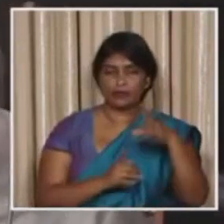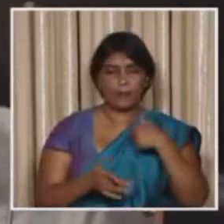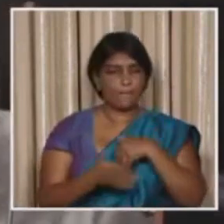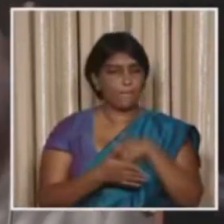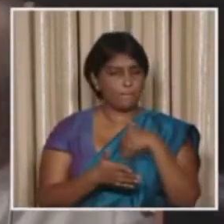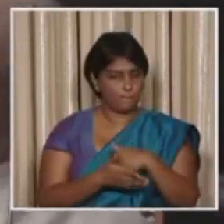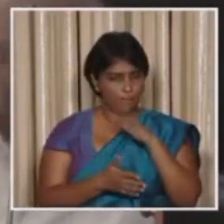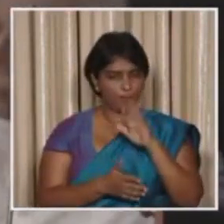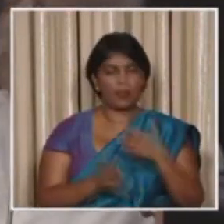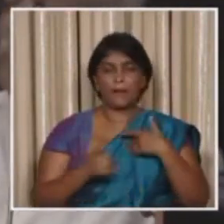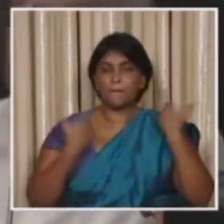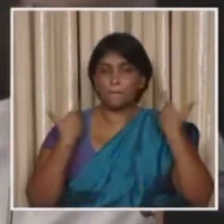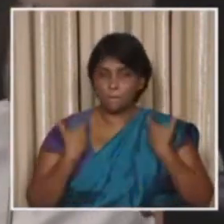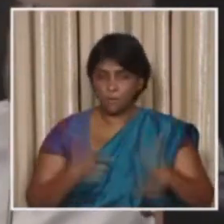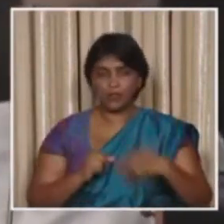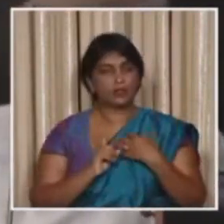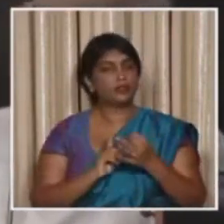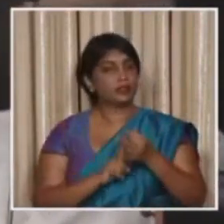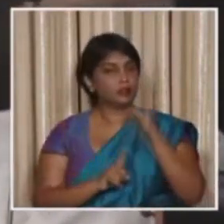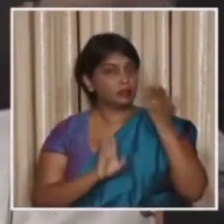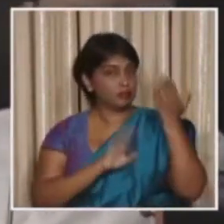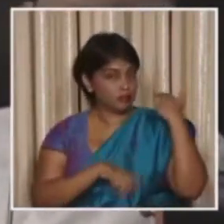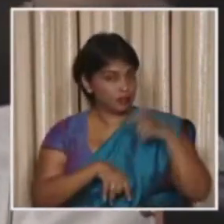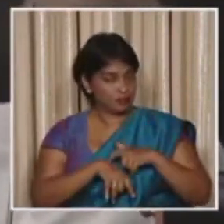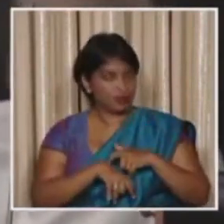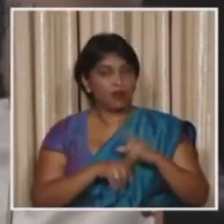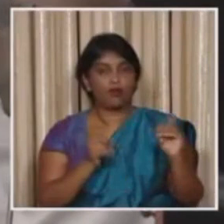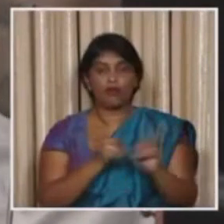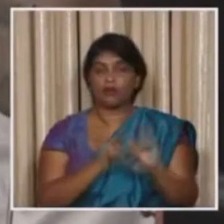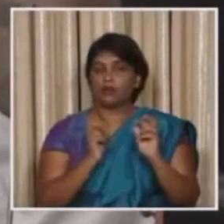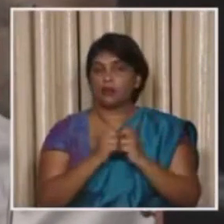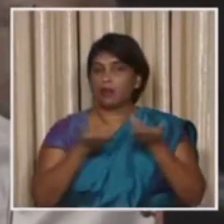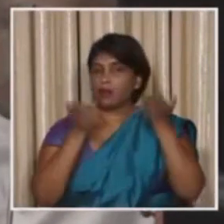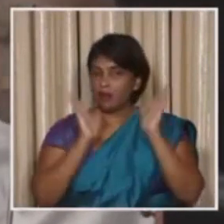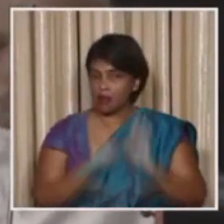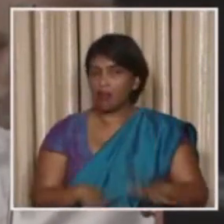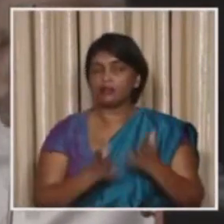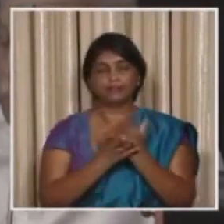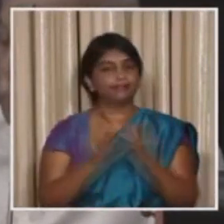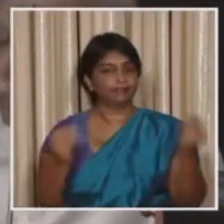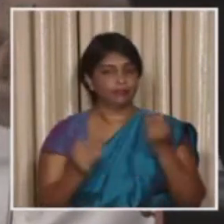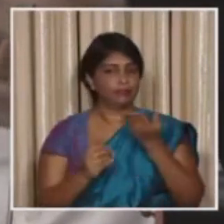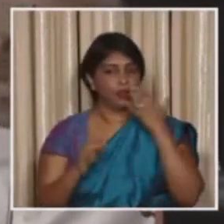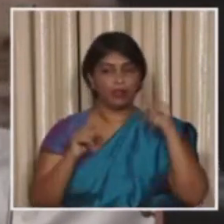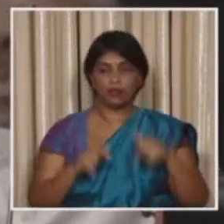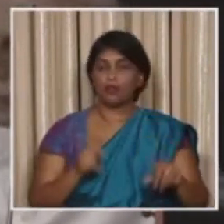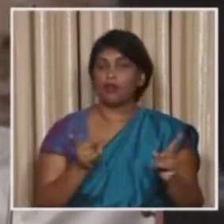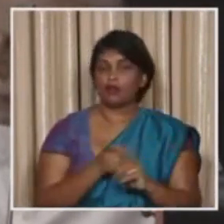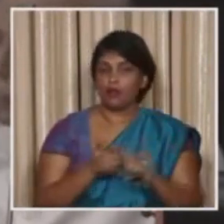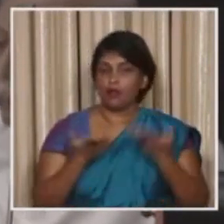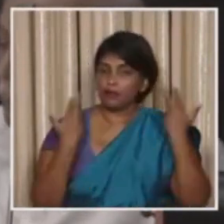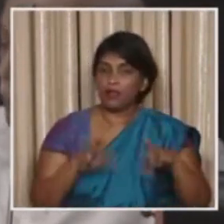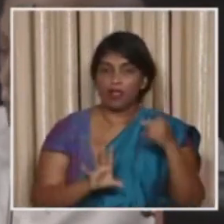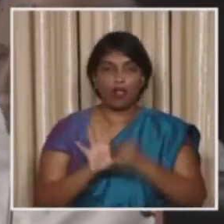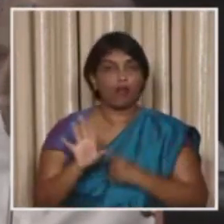පත් වුණා. මහින්ද රාජපක්ෂ ජනාධිපතිතුමාගේ කාලයේදී යුද්ධ ගැටුමේ අවසානයක් දකින්න අපට හැකි වුණා. දැන් යුද්ධ ගැටුමේ අවසන් වී